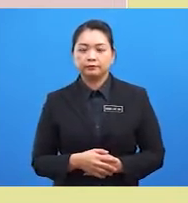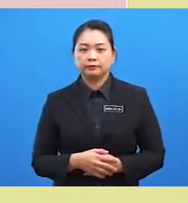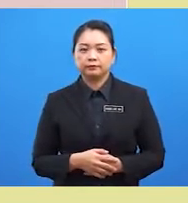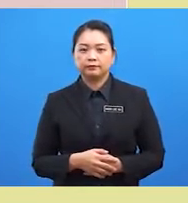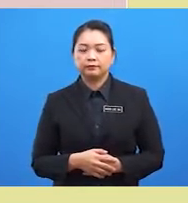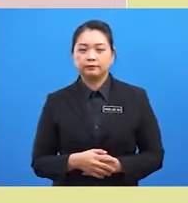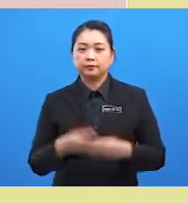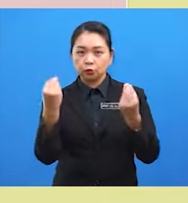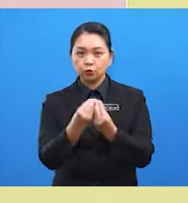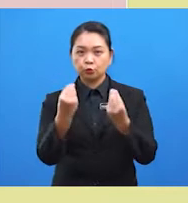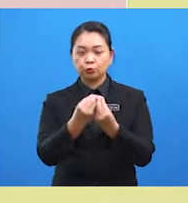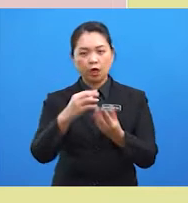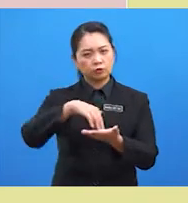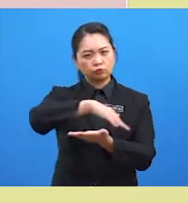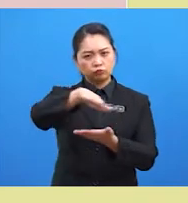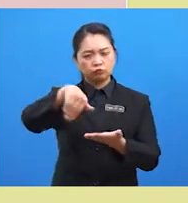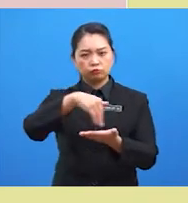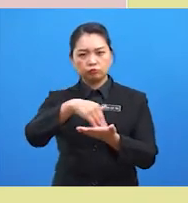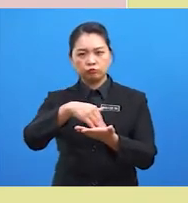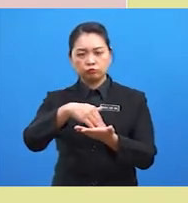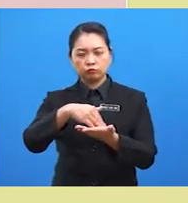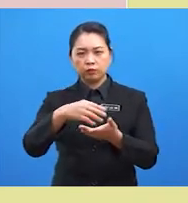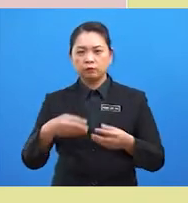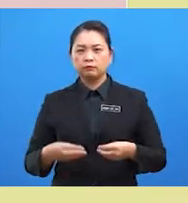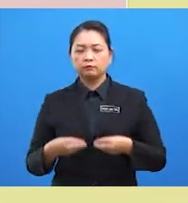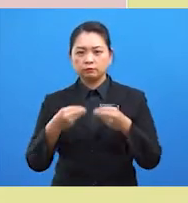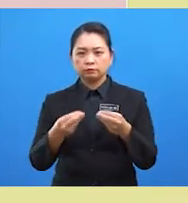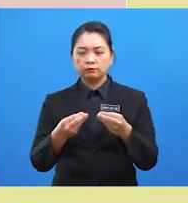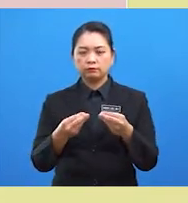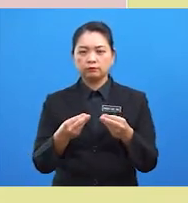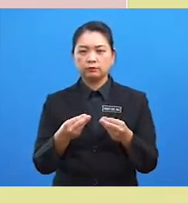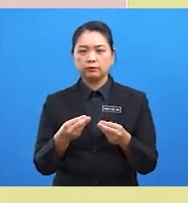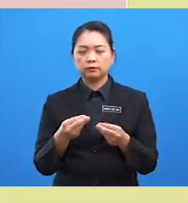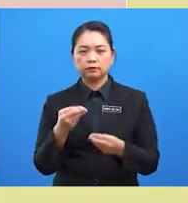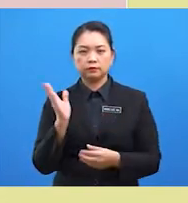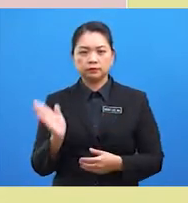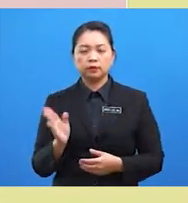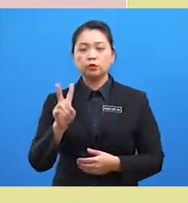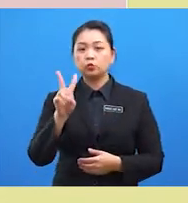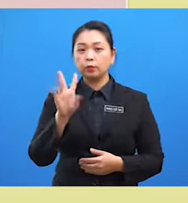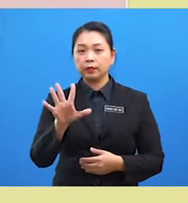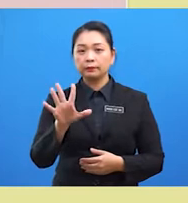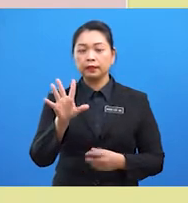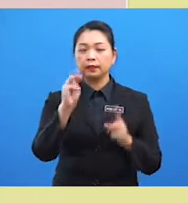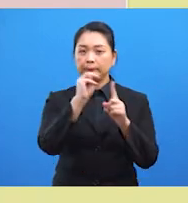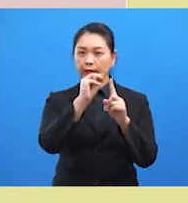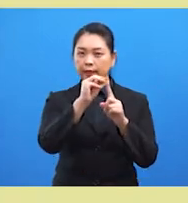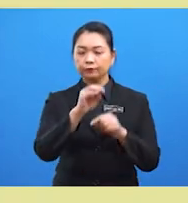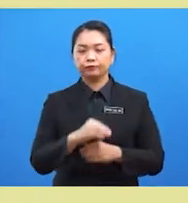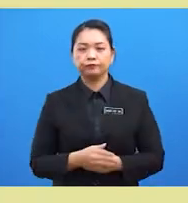Jumlah keseluruhan bagi kesemua bahagian ialah 25